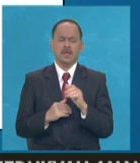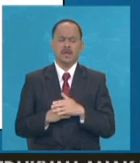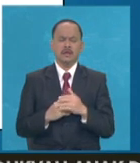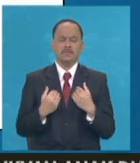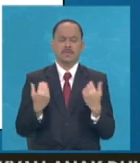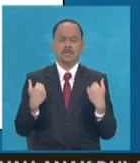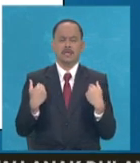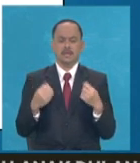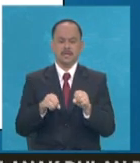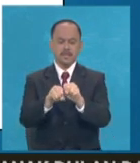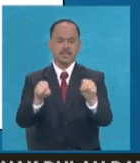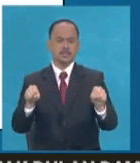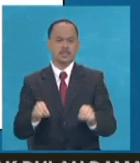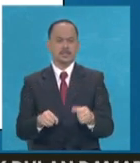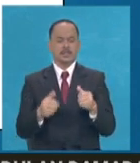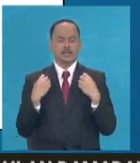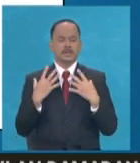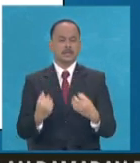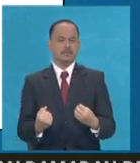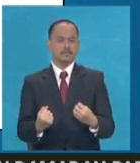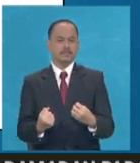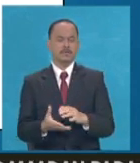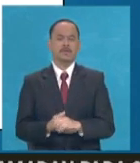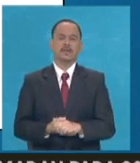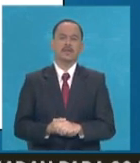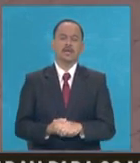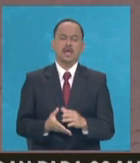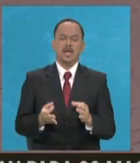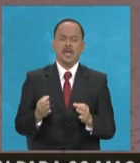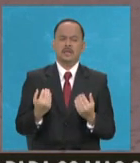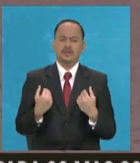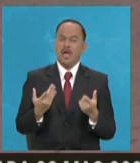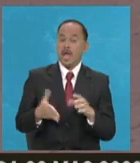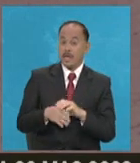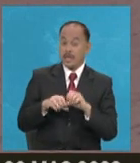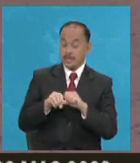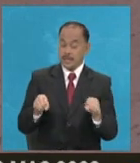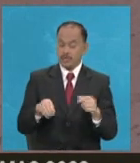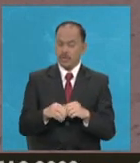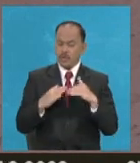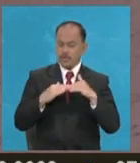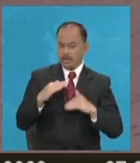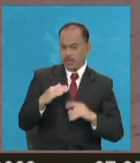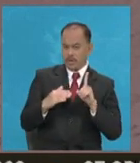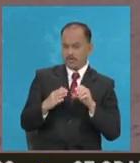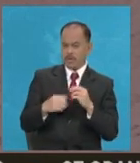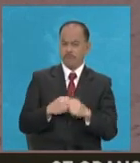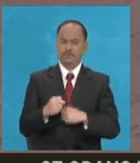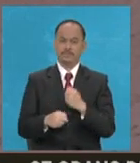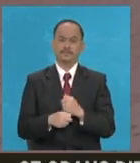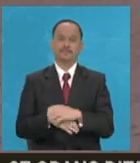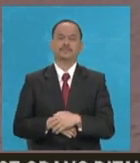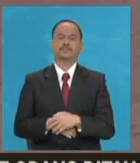sijil kesehatan setelah pengenalan dasar tersebut terdapat pengurangan bagi pemohonan tempo satu tahun